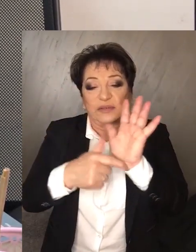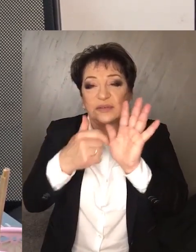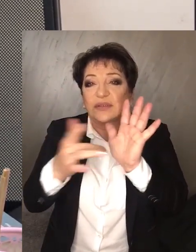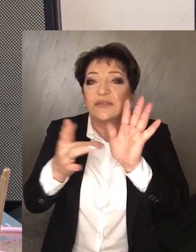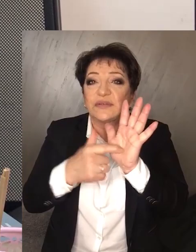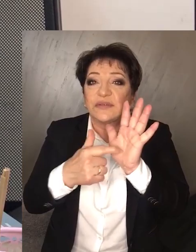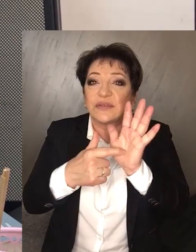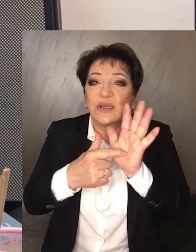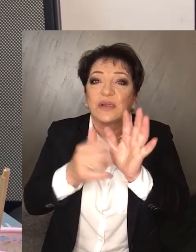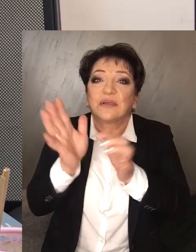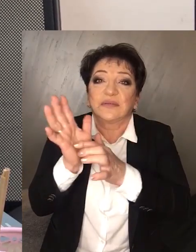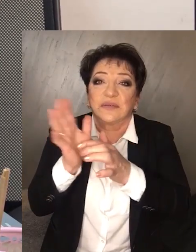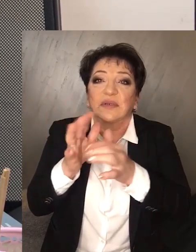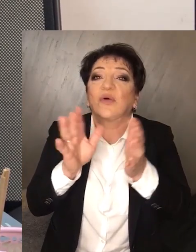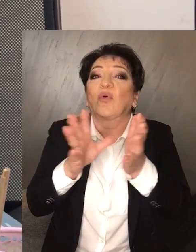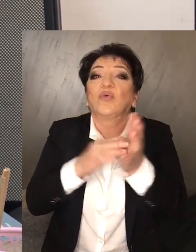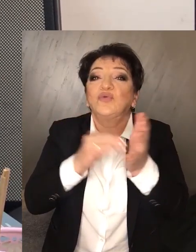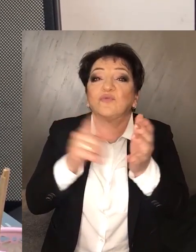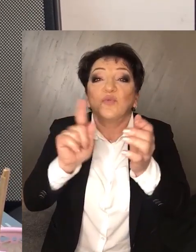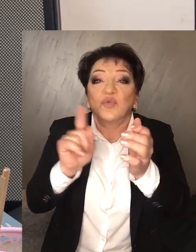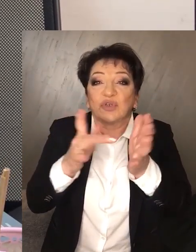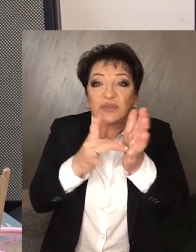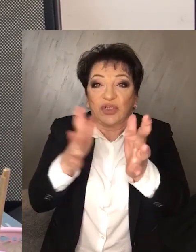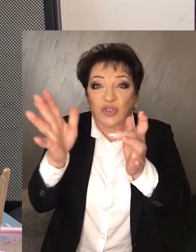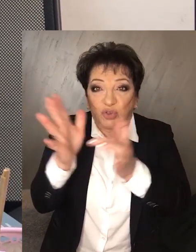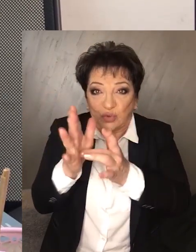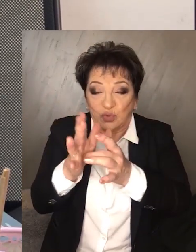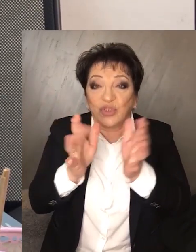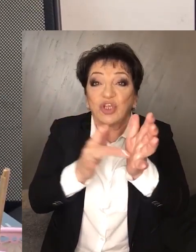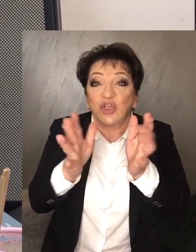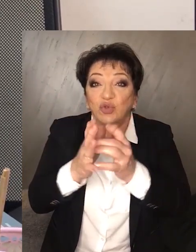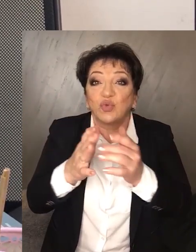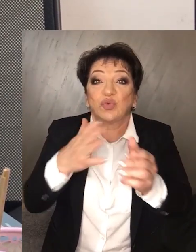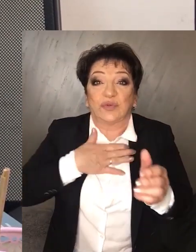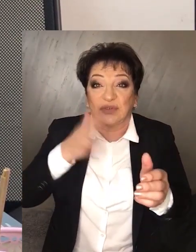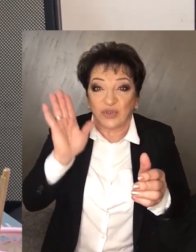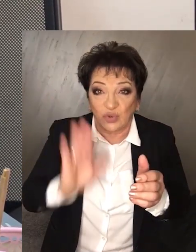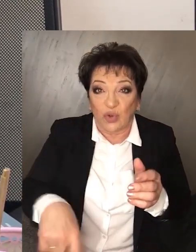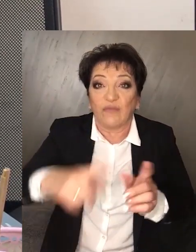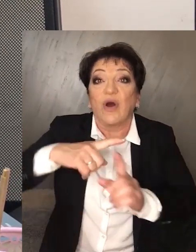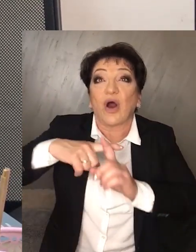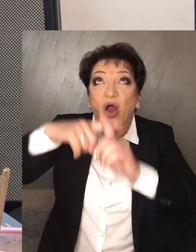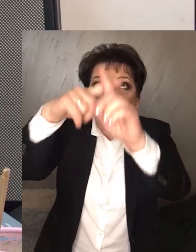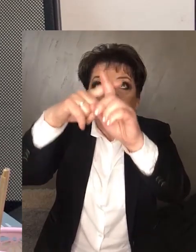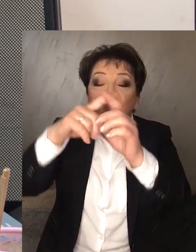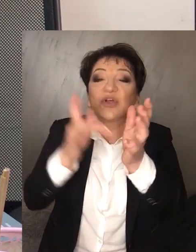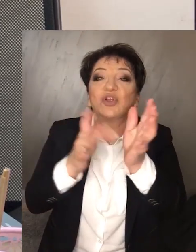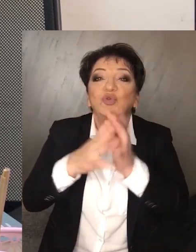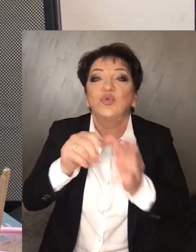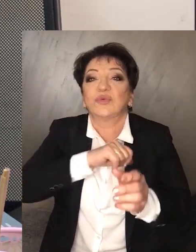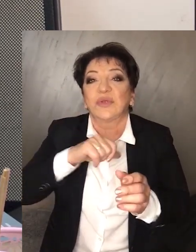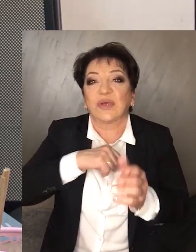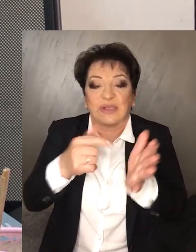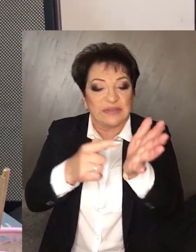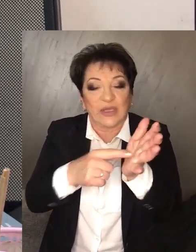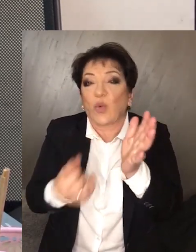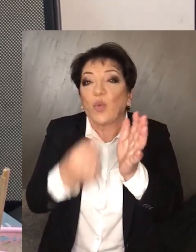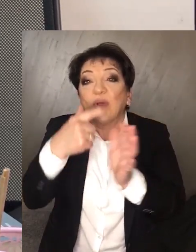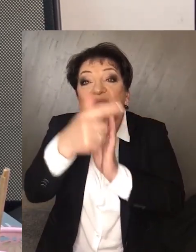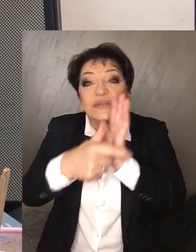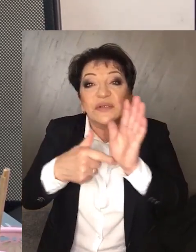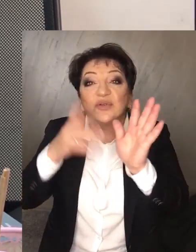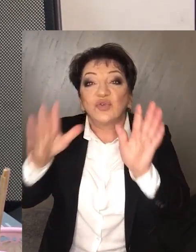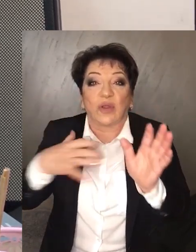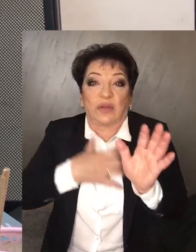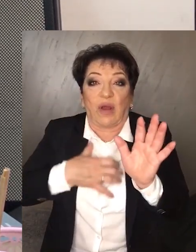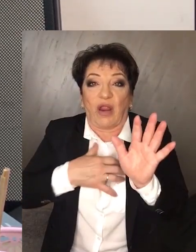ձեռքերի, այս ափը, այս միջնակետը, այս ինչն է, գիտես, այս Հիսուսի Այն որ մենք փրկվեցինք